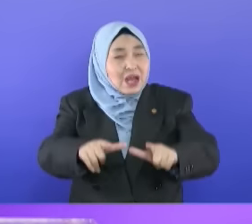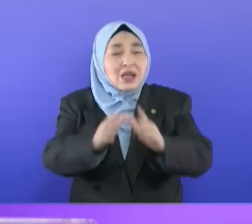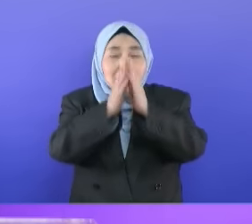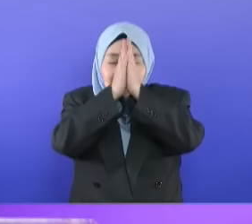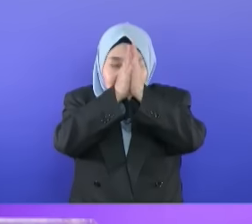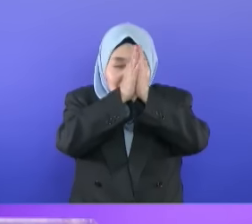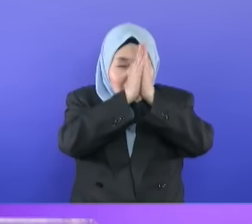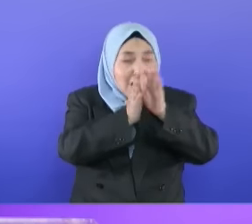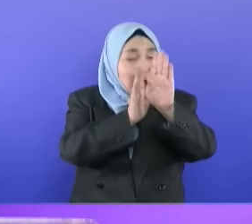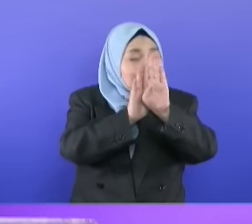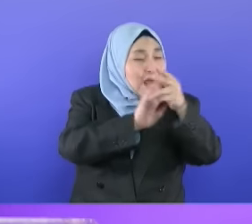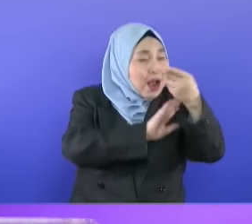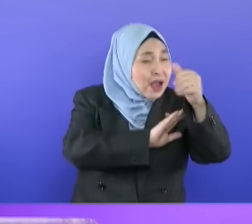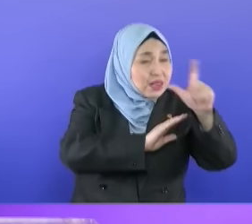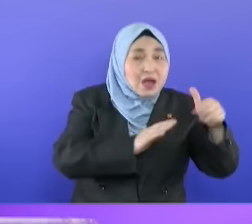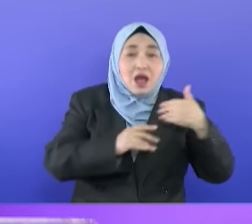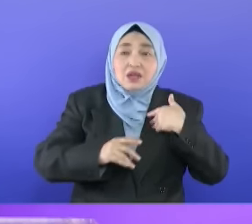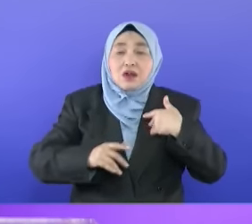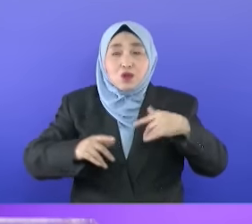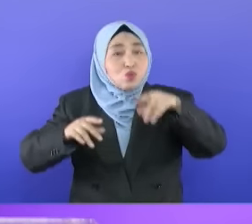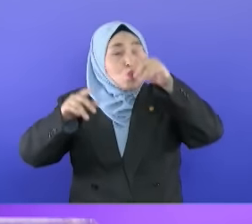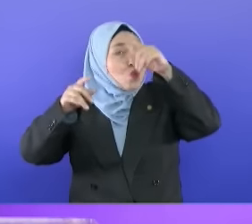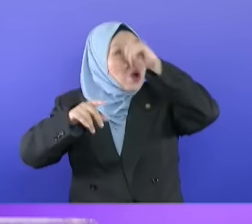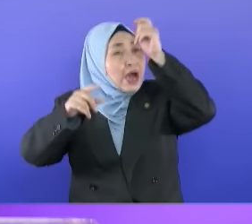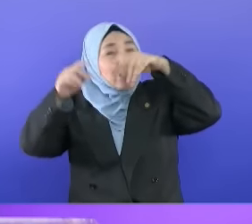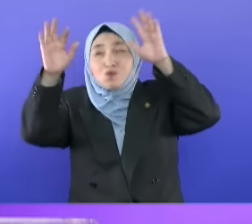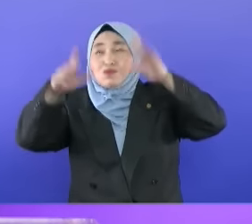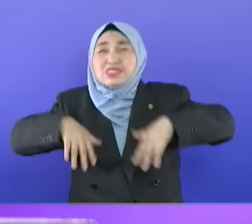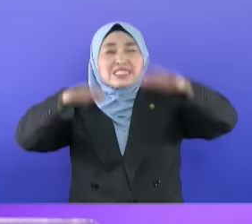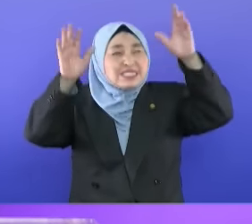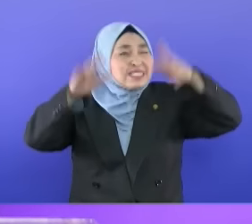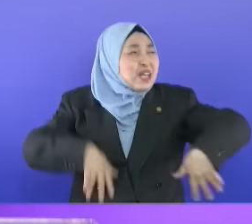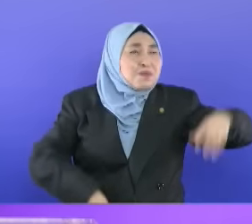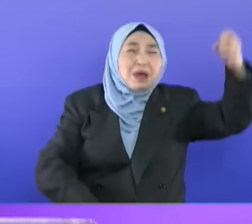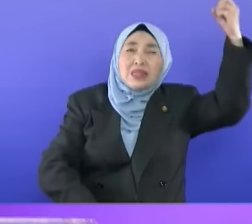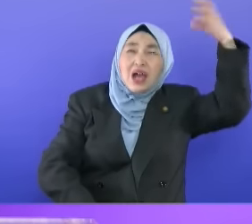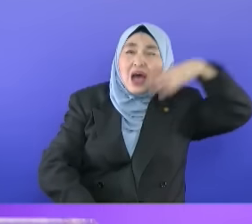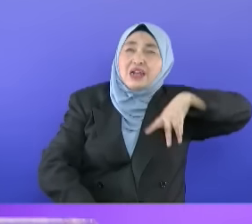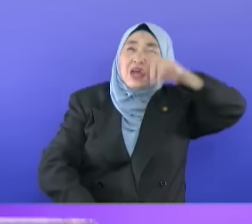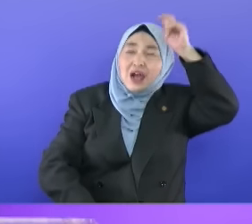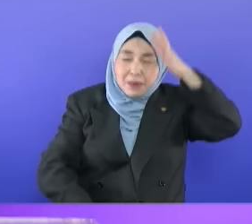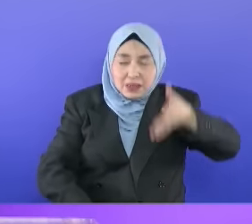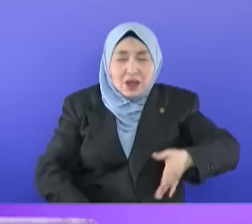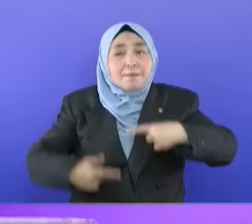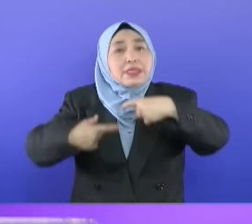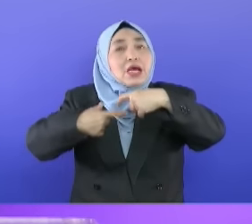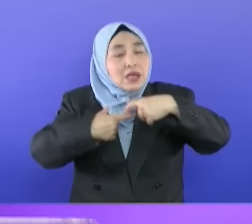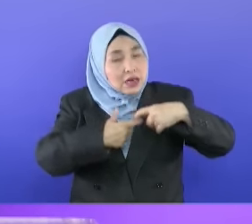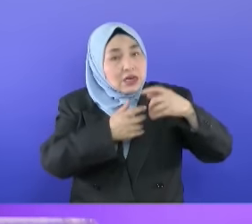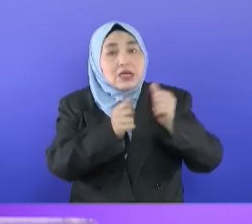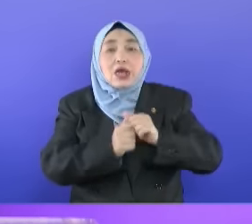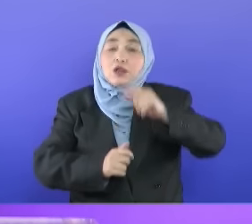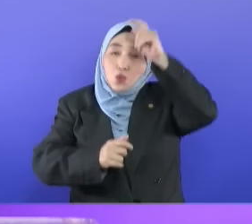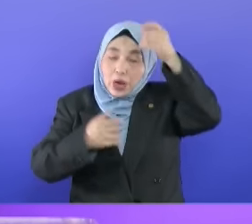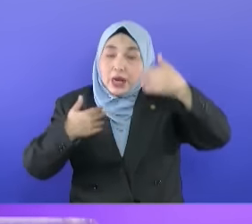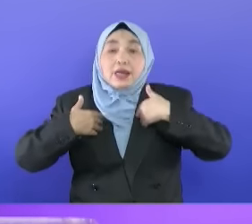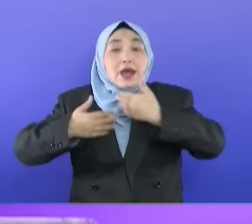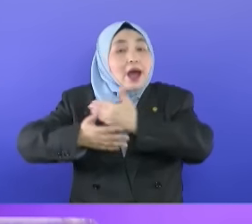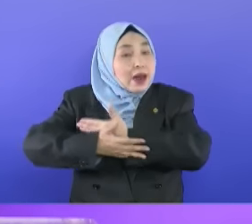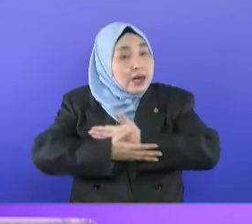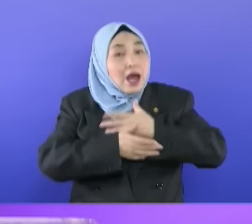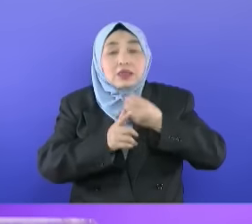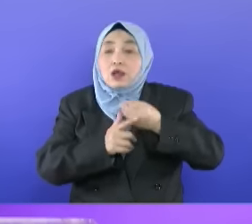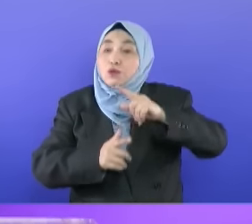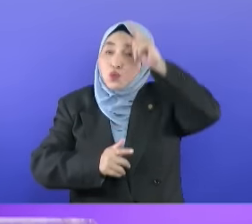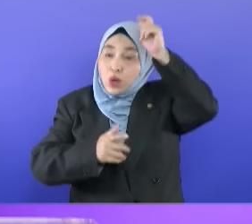berbagai perkara ada Tuhan hujan ada Tuhan matahari dan sebagainya yang dikaitkan dengan Tuhan ada Ana ataupun